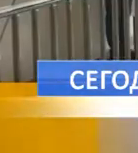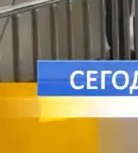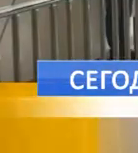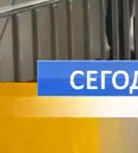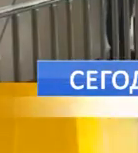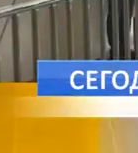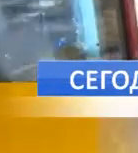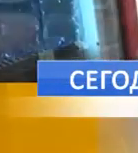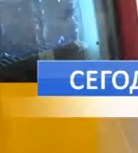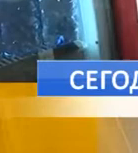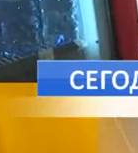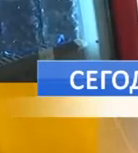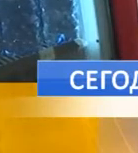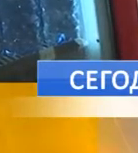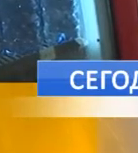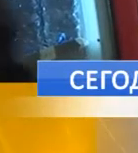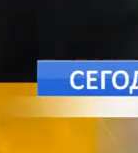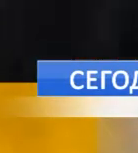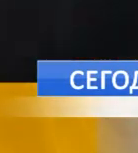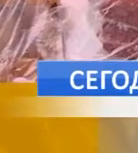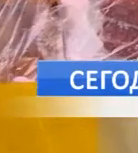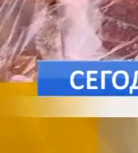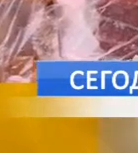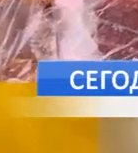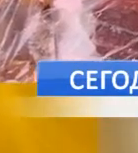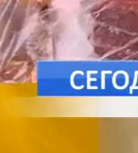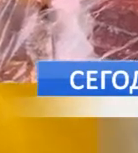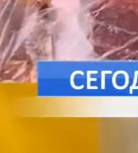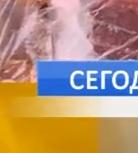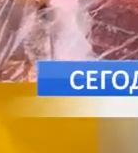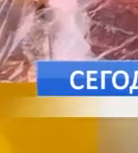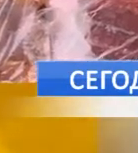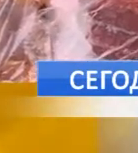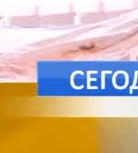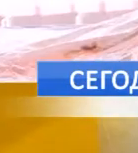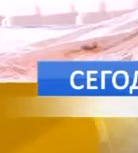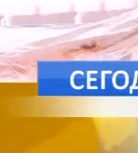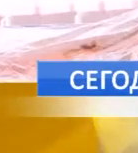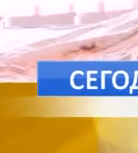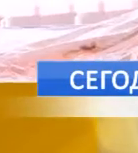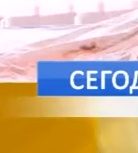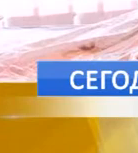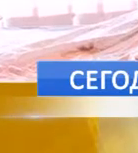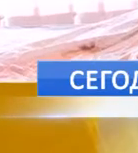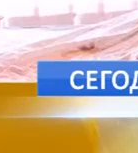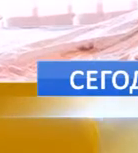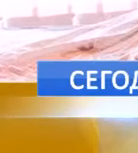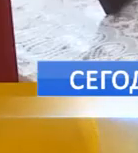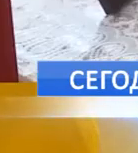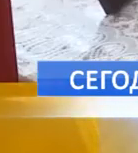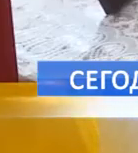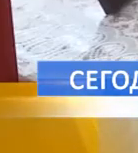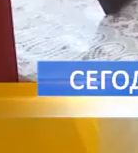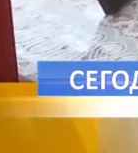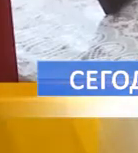Торговля на совесть. В Талдыкургане работает уже 4 магазина без продавцов. Нет роботов, кассовых аппаратов, нет видеонаблюдения.